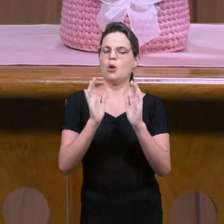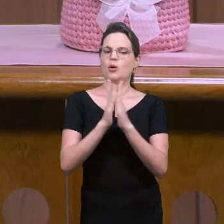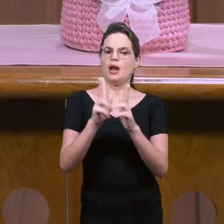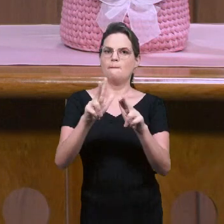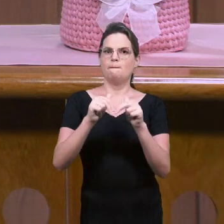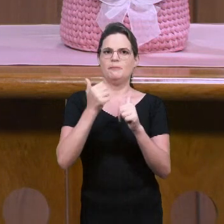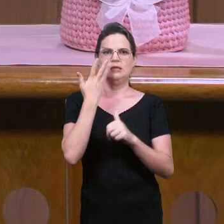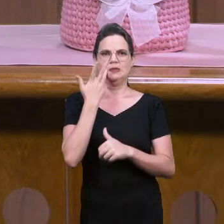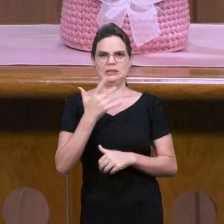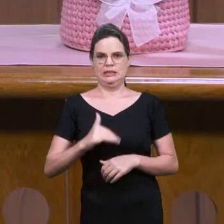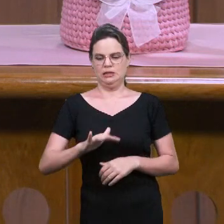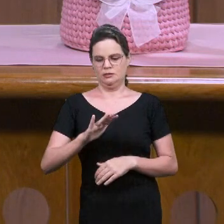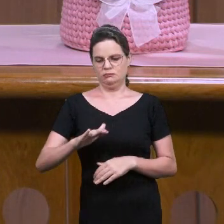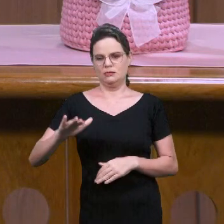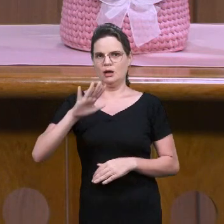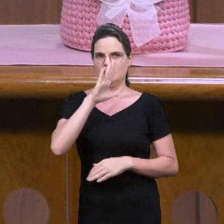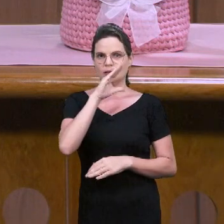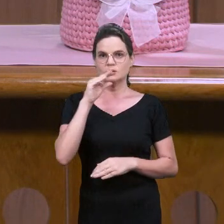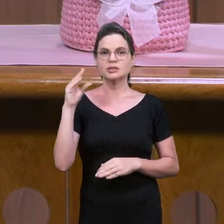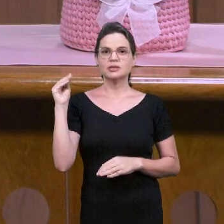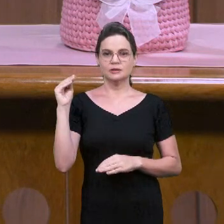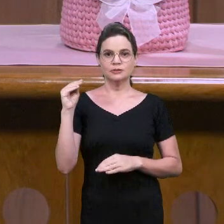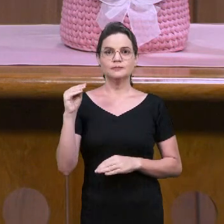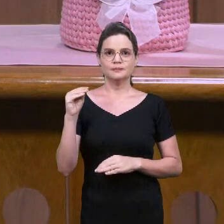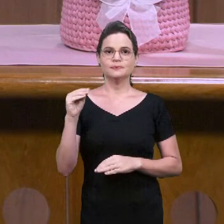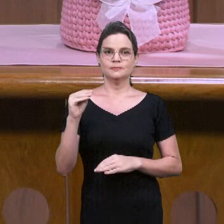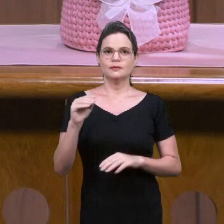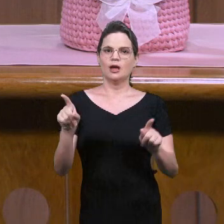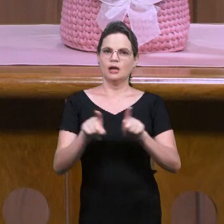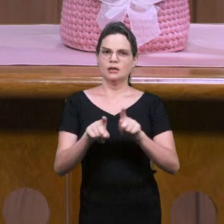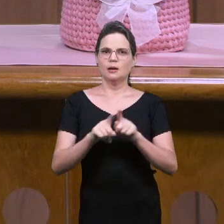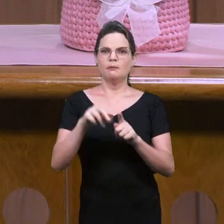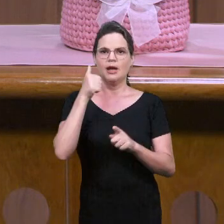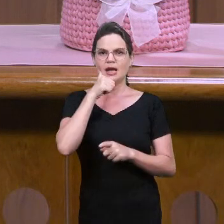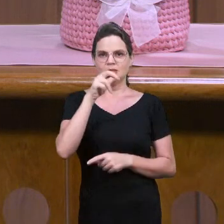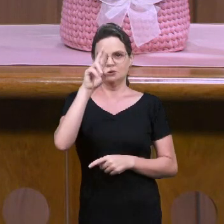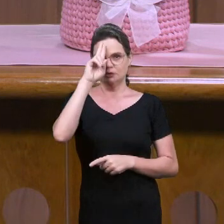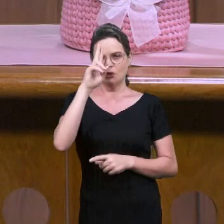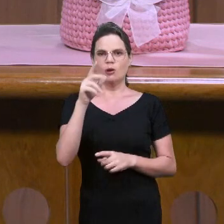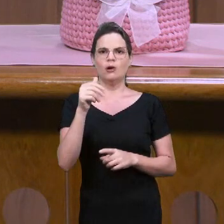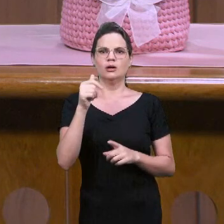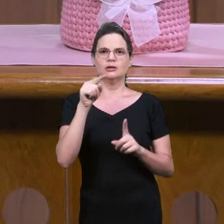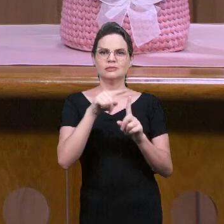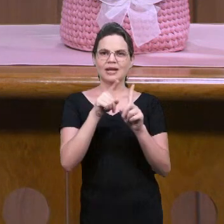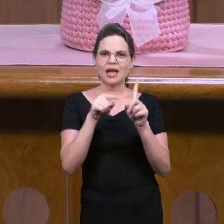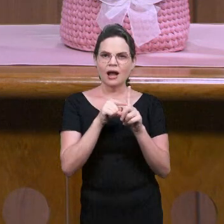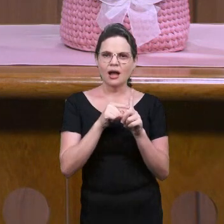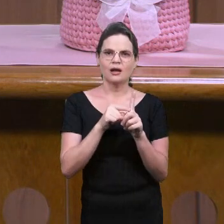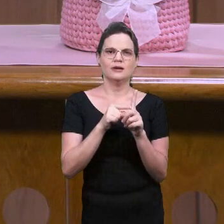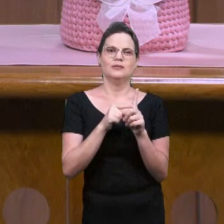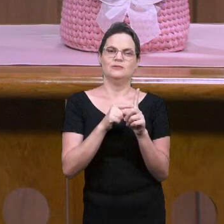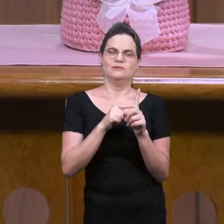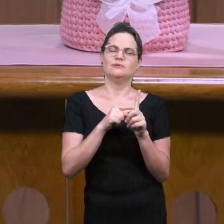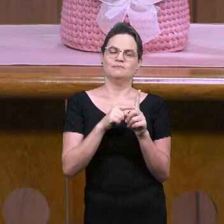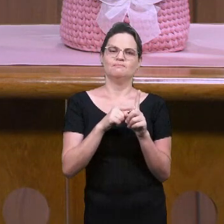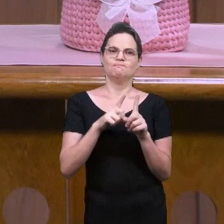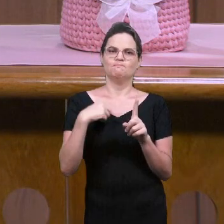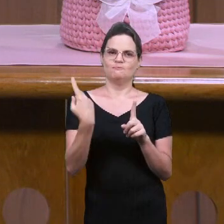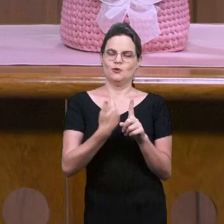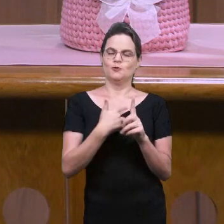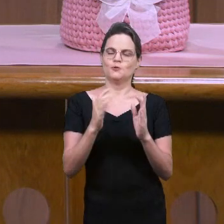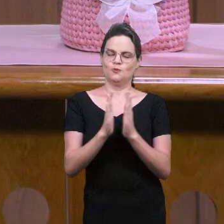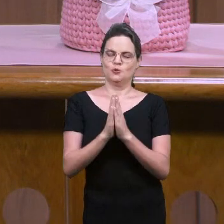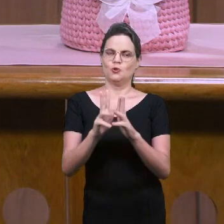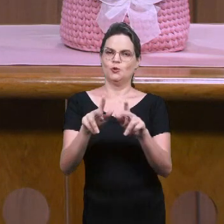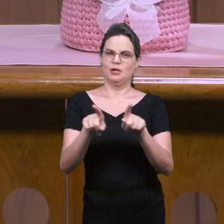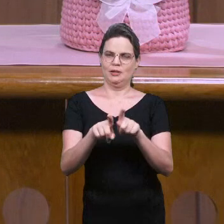enfants intermédiaires et adolescents, aussi pour les sœurs qui sont enceintes dans une période de gestation.